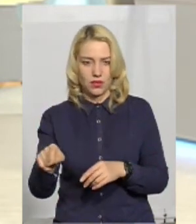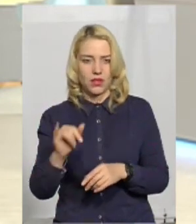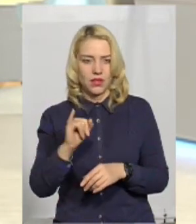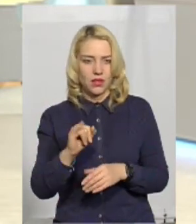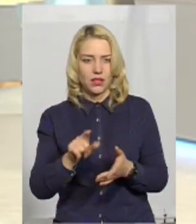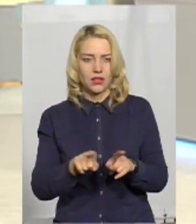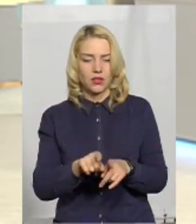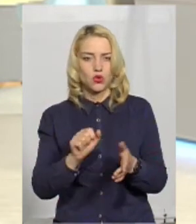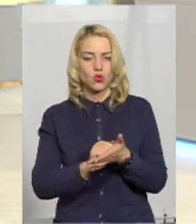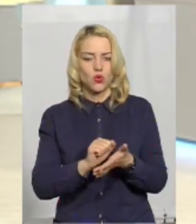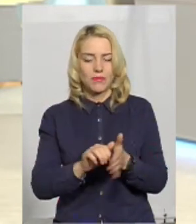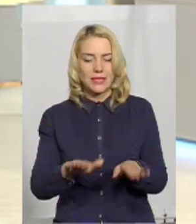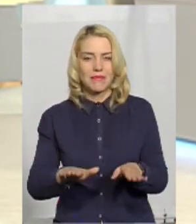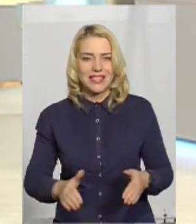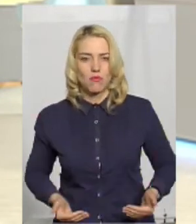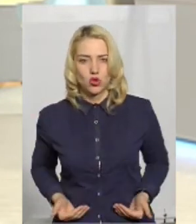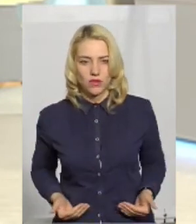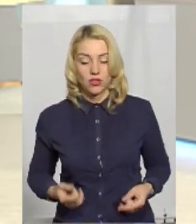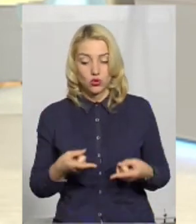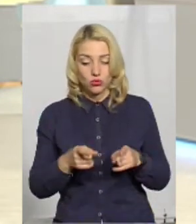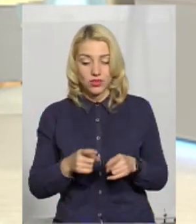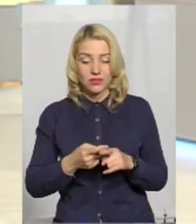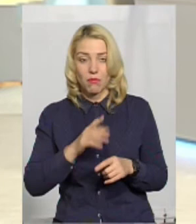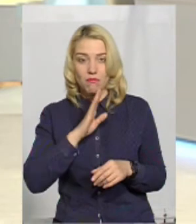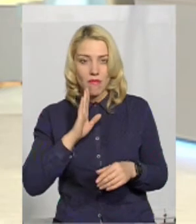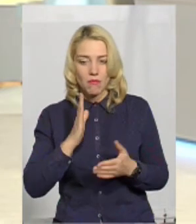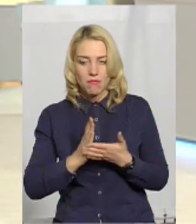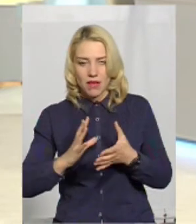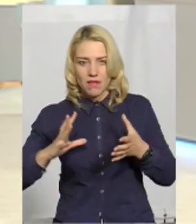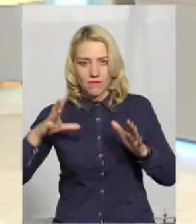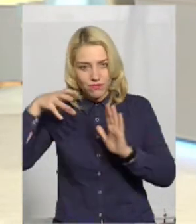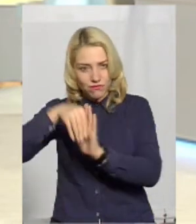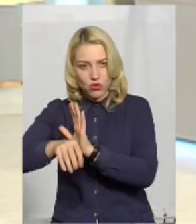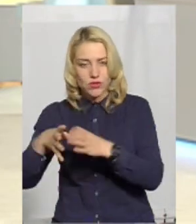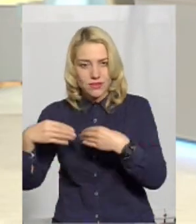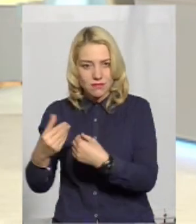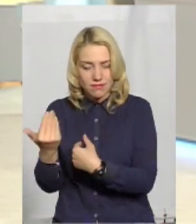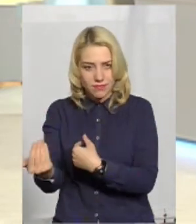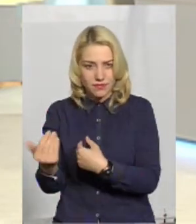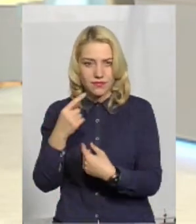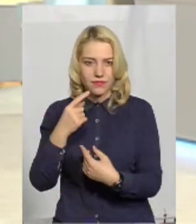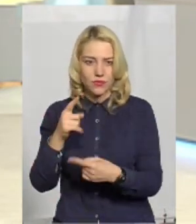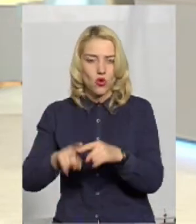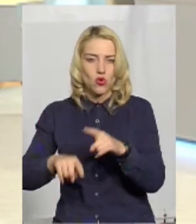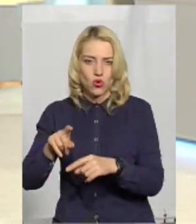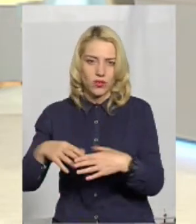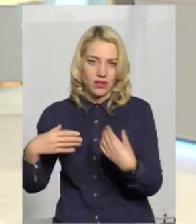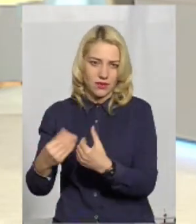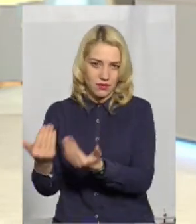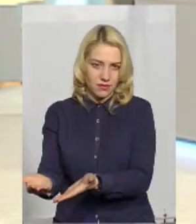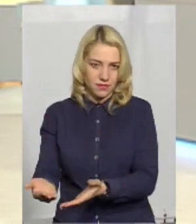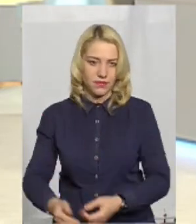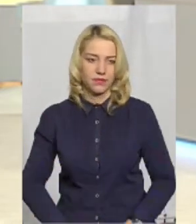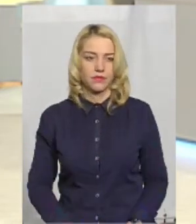із місця проживання, що дійсно ця мама має стосунок в родинних стосунках із цими людьми, які приїхали. Пані Ніно,